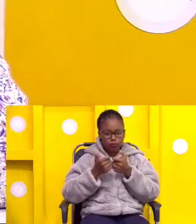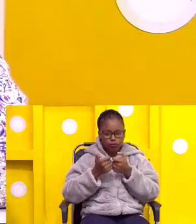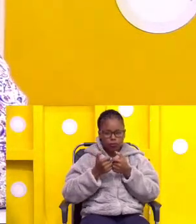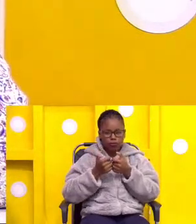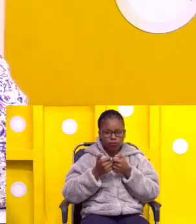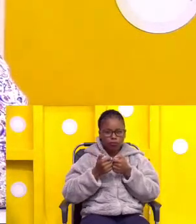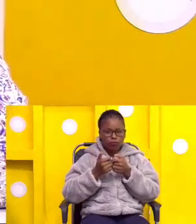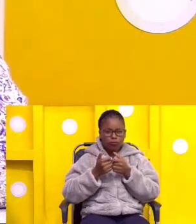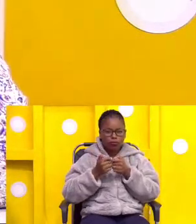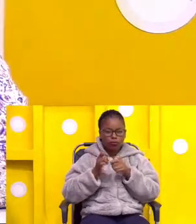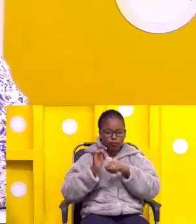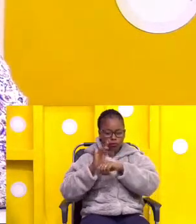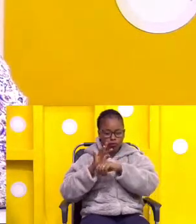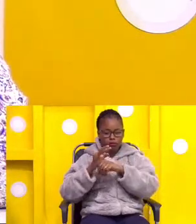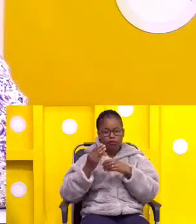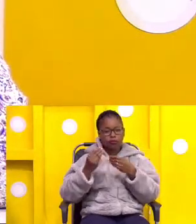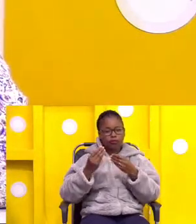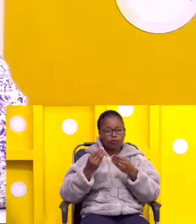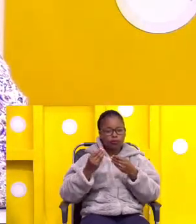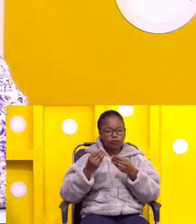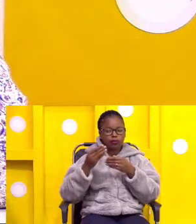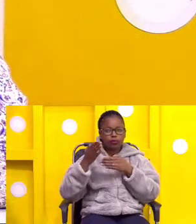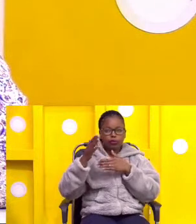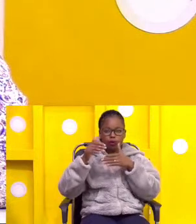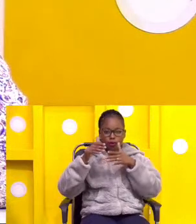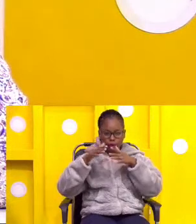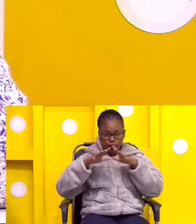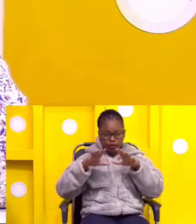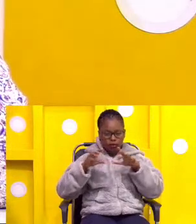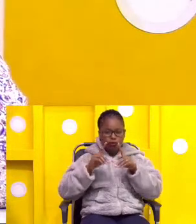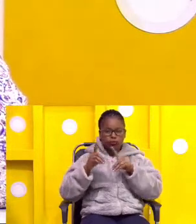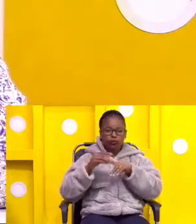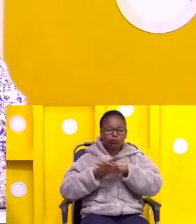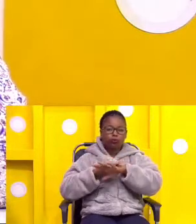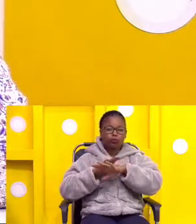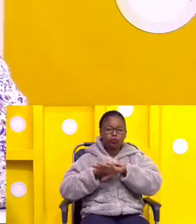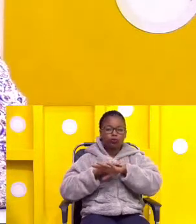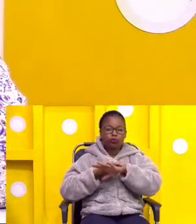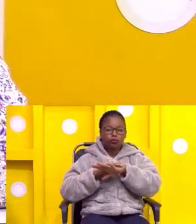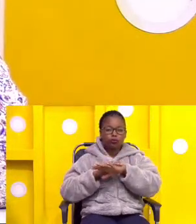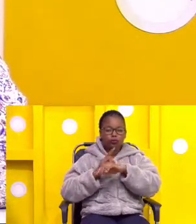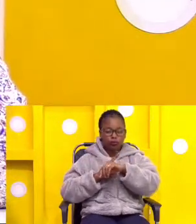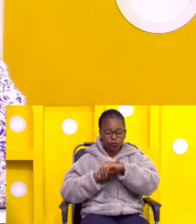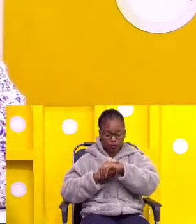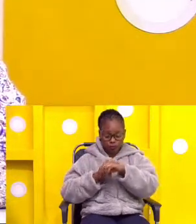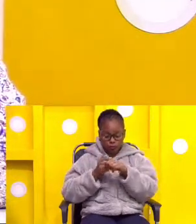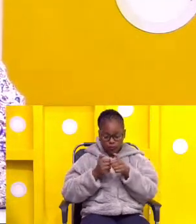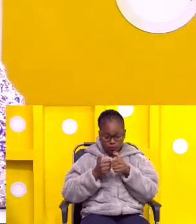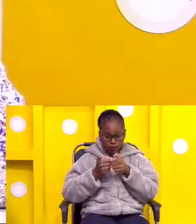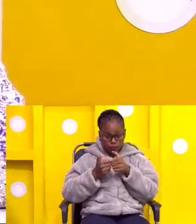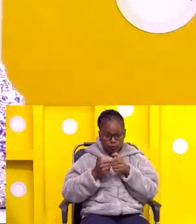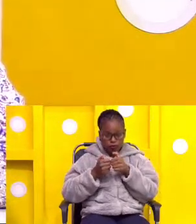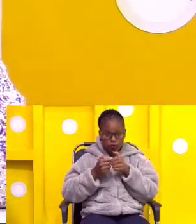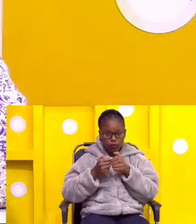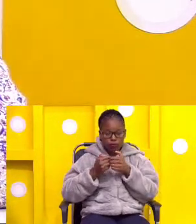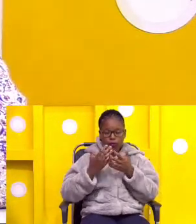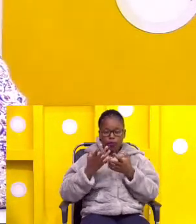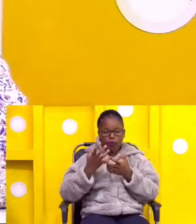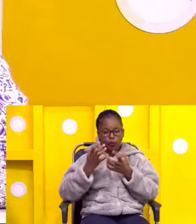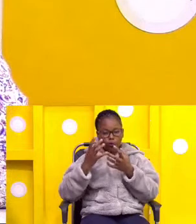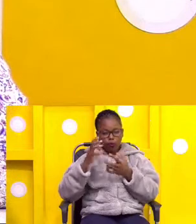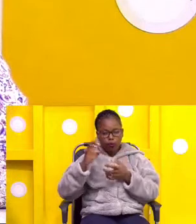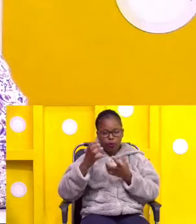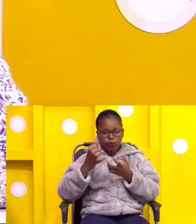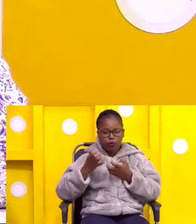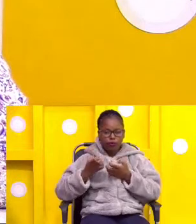hau screen-inĩ. Ngai amũrathime na mwĩke wega mũkĩandĩka. Mũndũ nĩ akoragwo na ibataro, mũndũ nĩ akoragwo na ũndũ